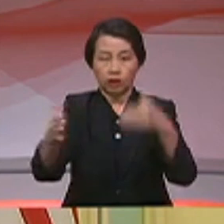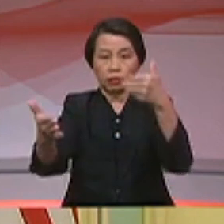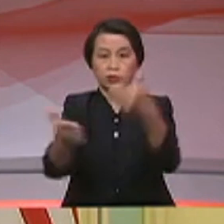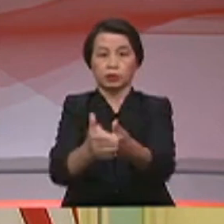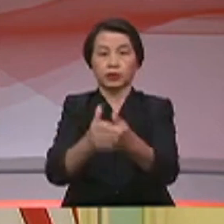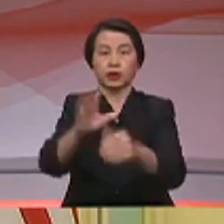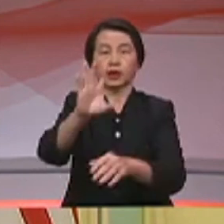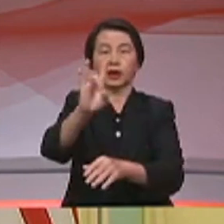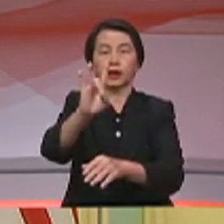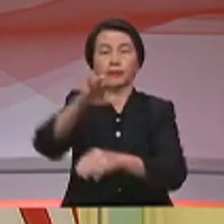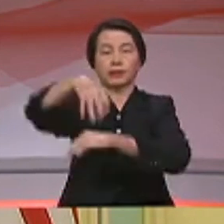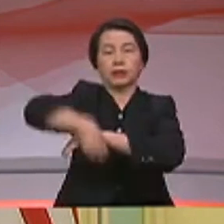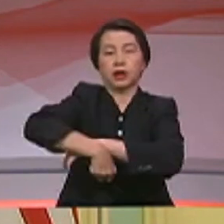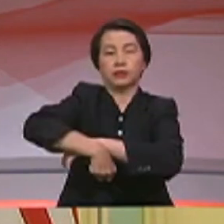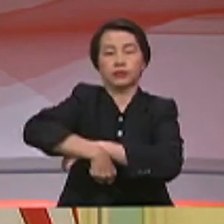sahaja.